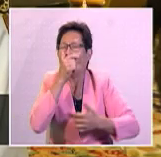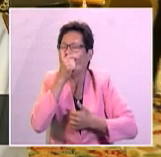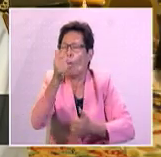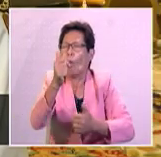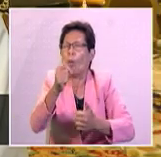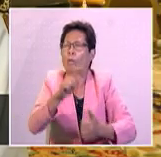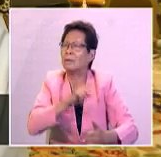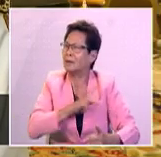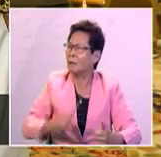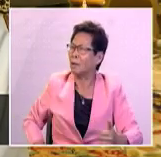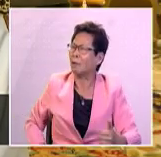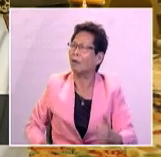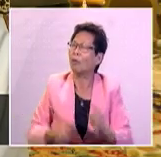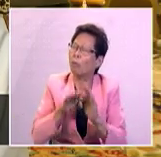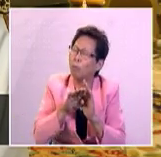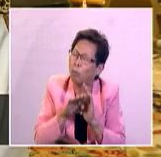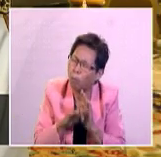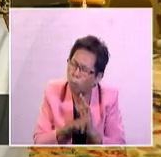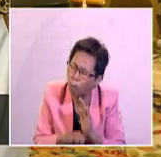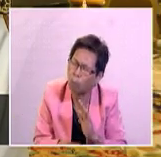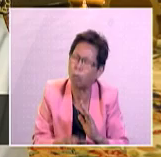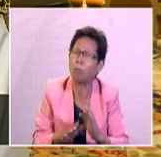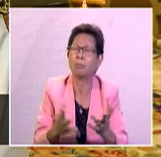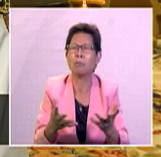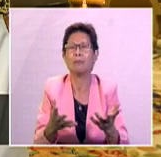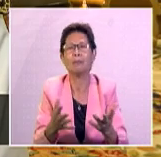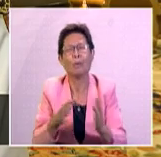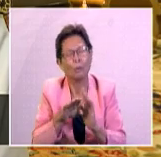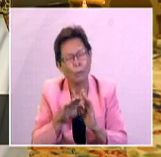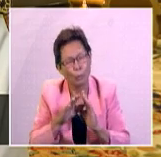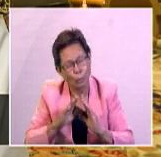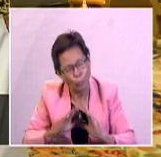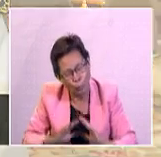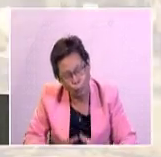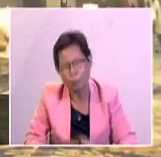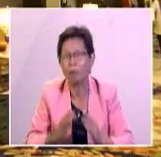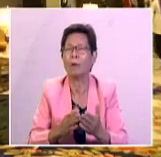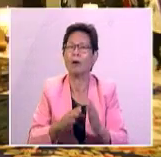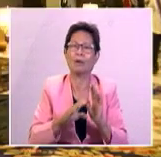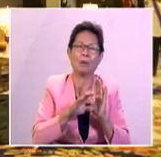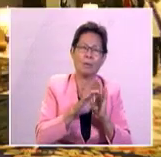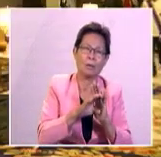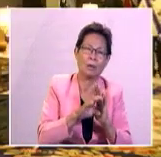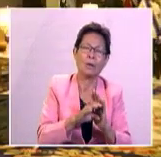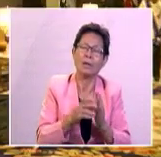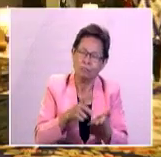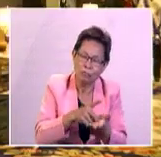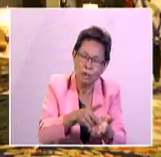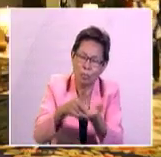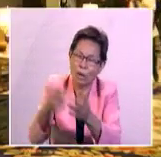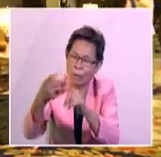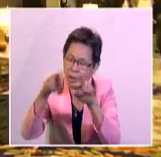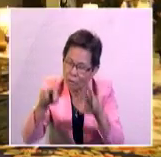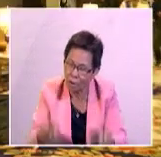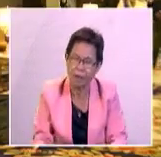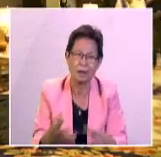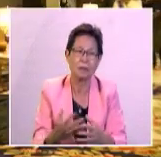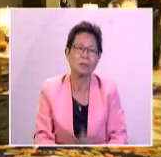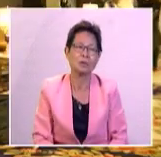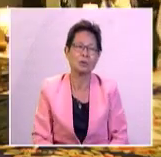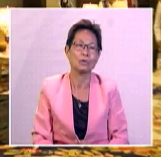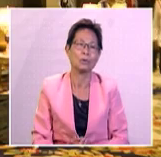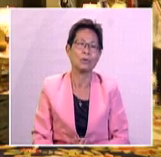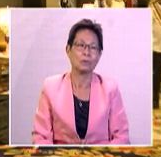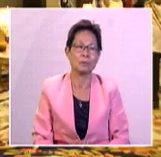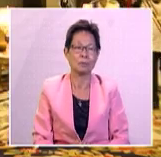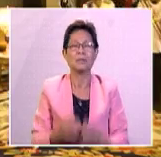humble, down to earth, turun ke bawah menyantuni rakyat. Juga tanya atas